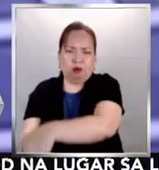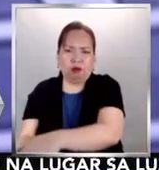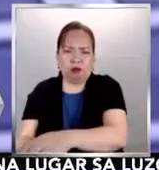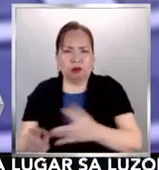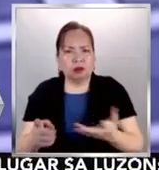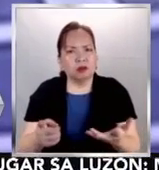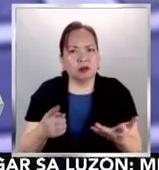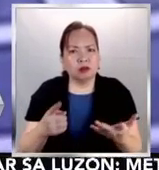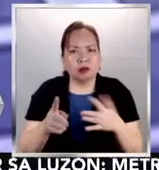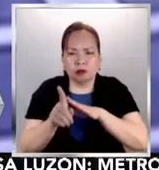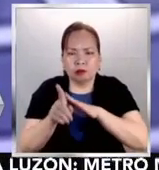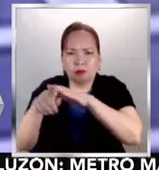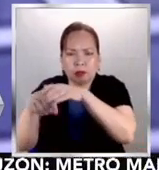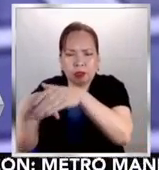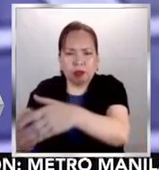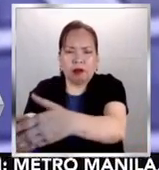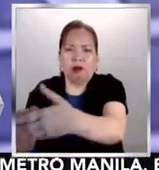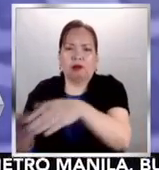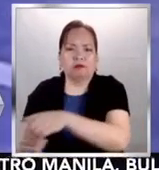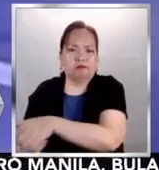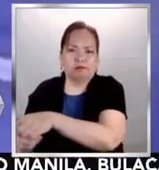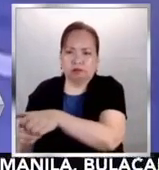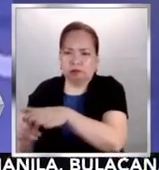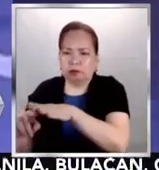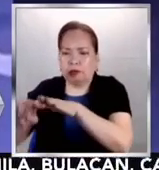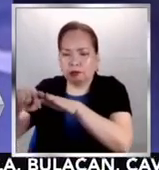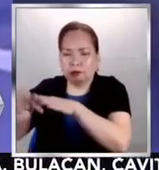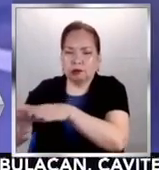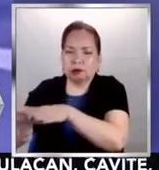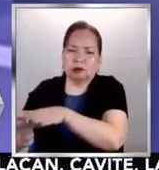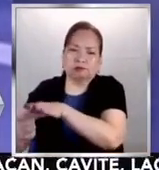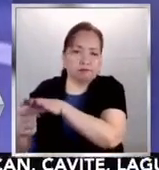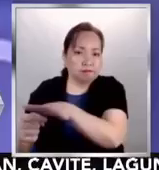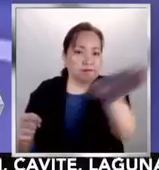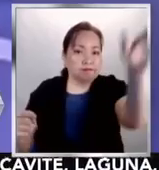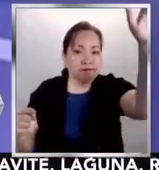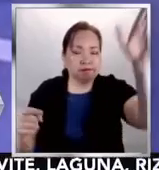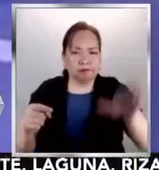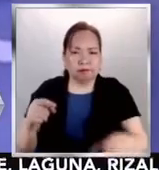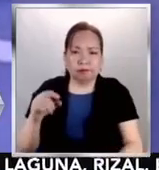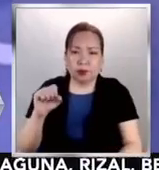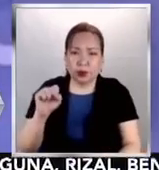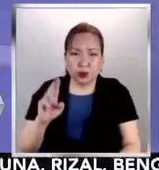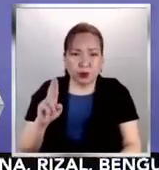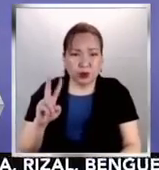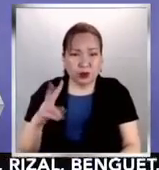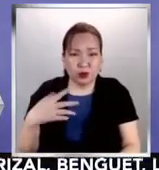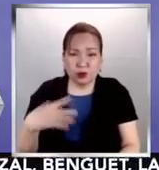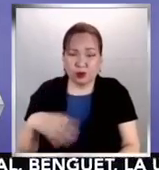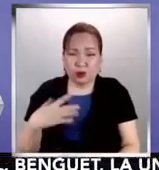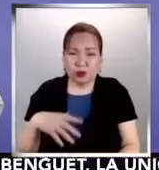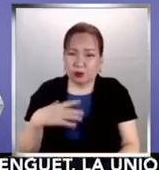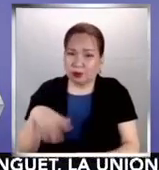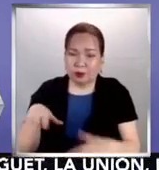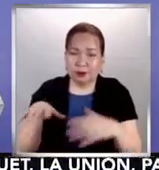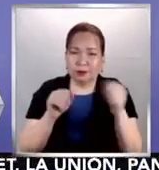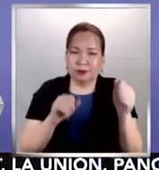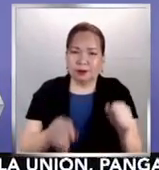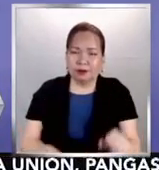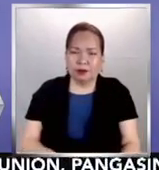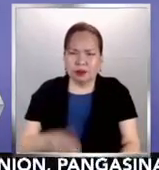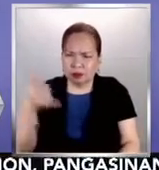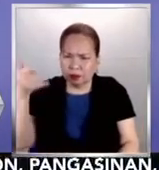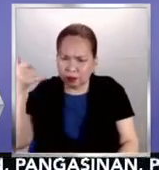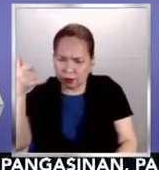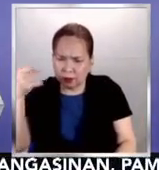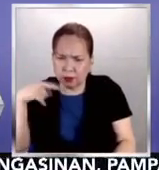ang biktima sa SUV at nagulungan pa. Ang SUV nagtuloy-tuloy lang at umalis. Sa inisyal na imbestigasyon ng mga